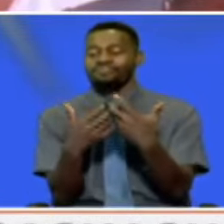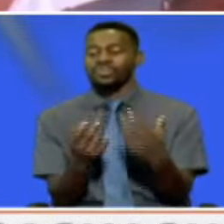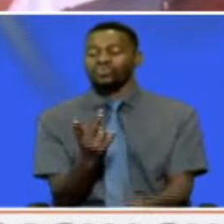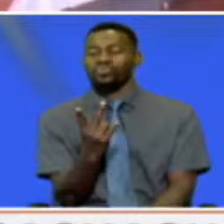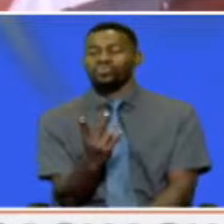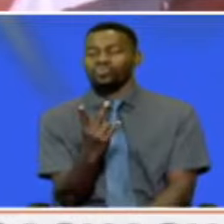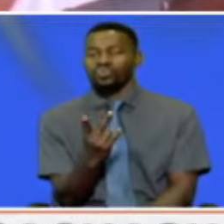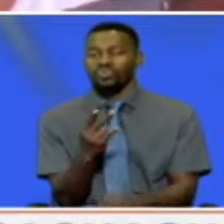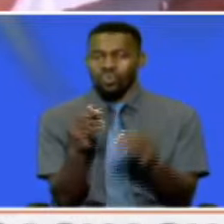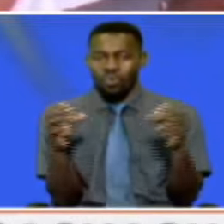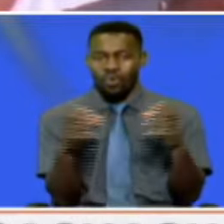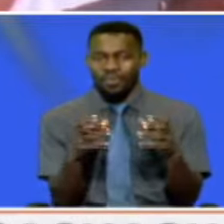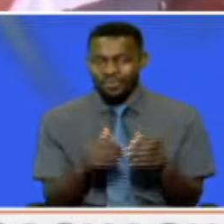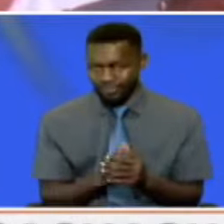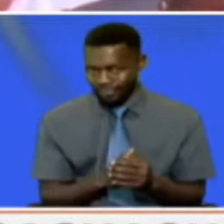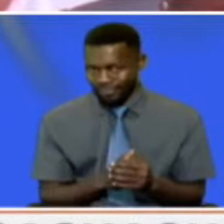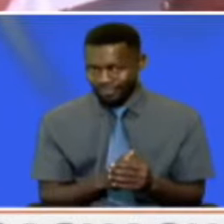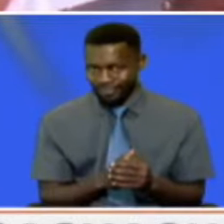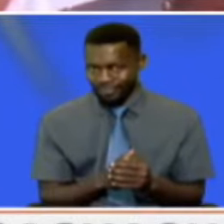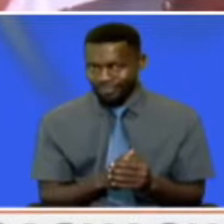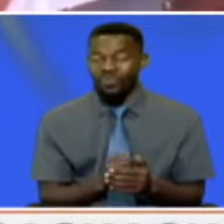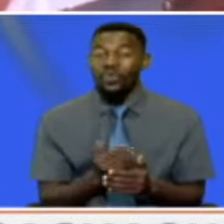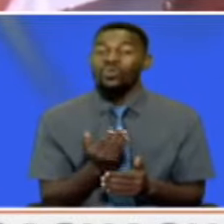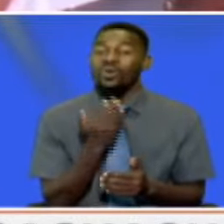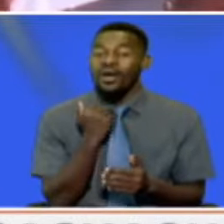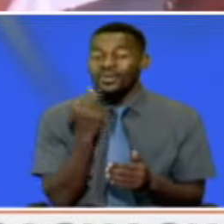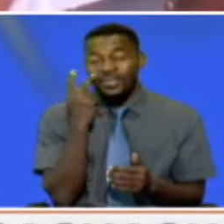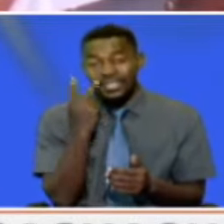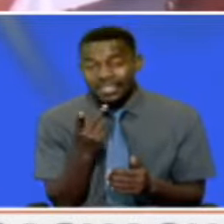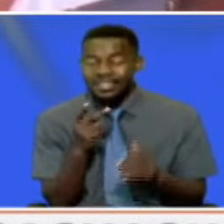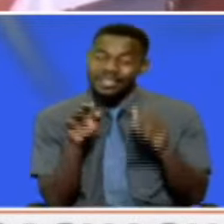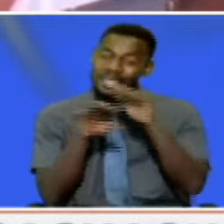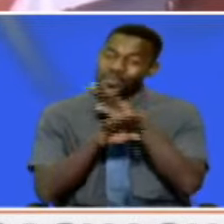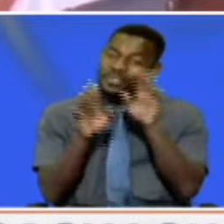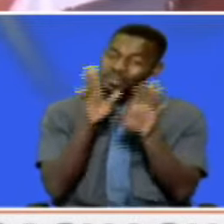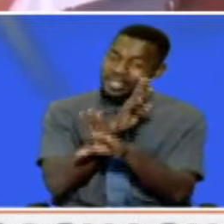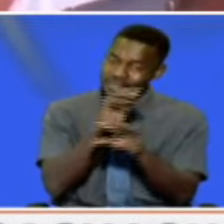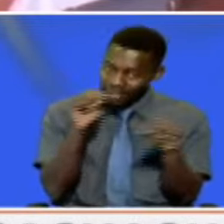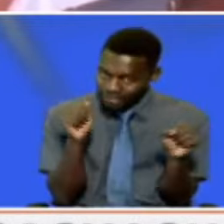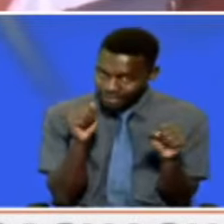tumesikizana. We need to see deputy president.